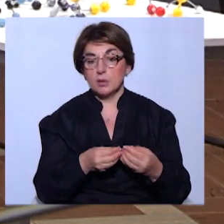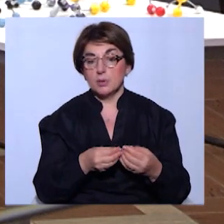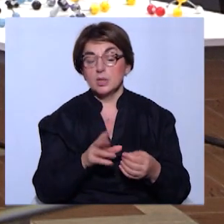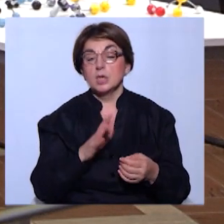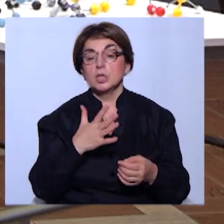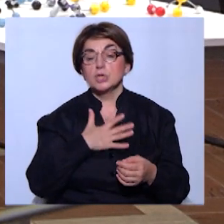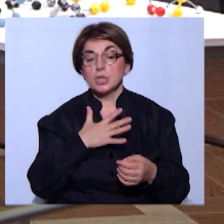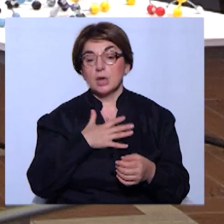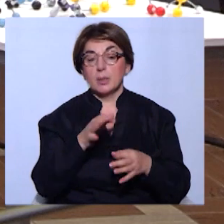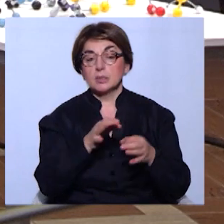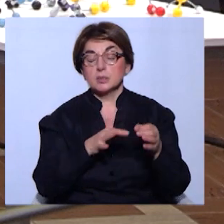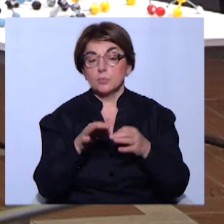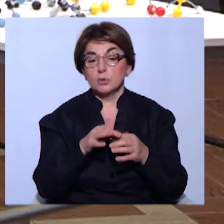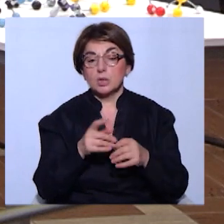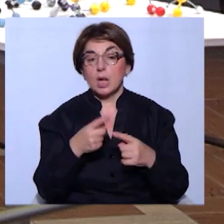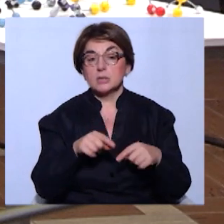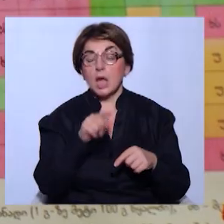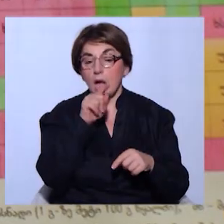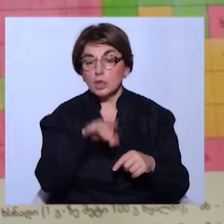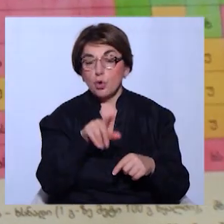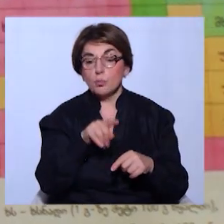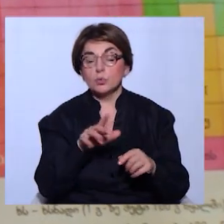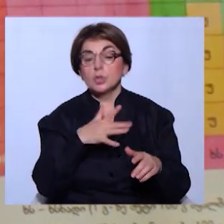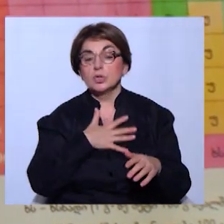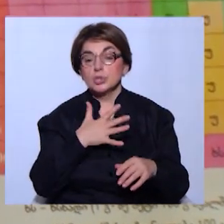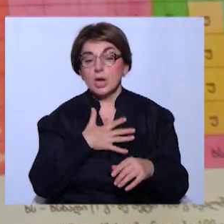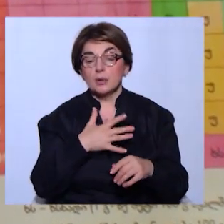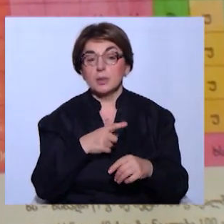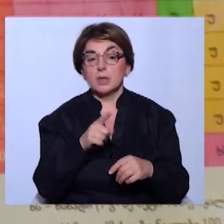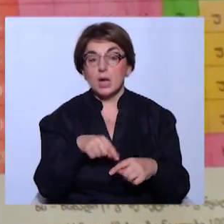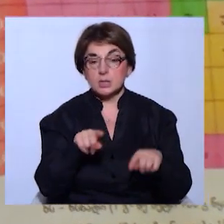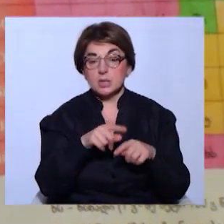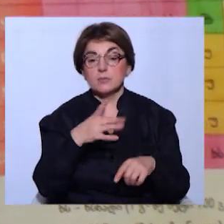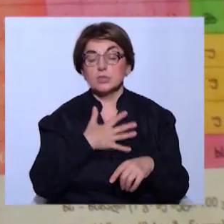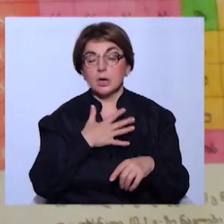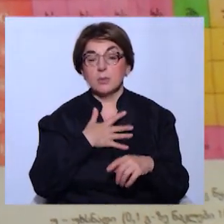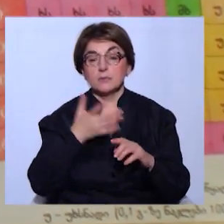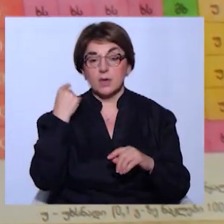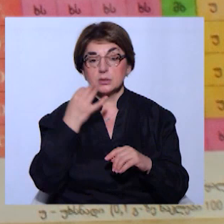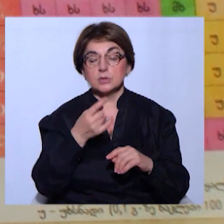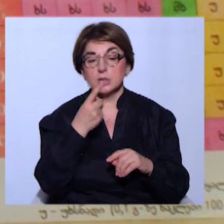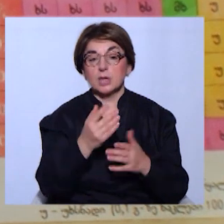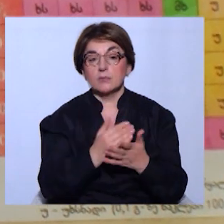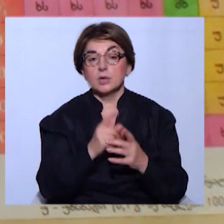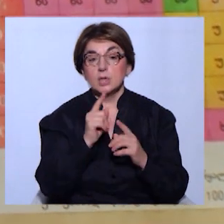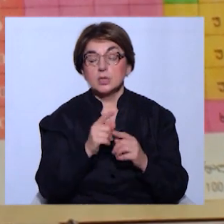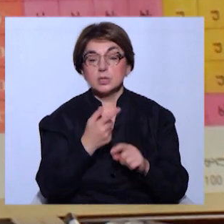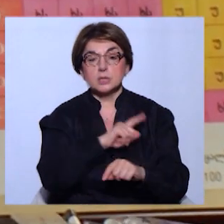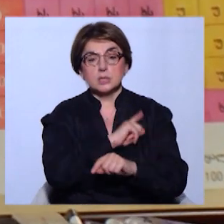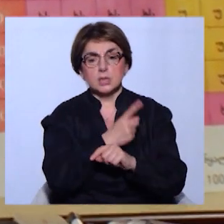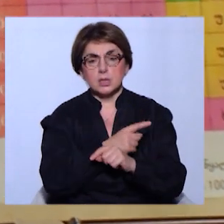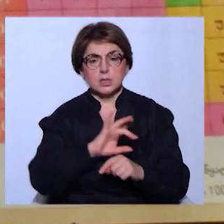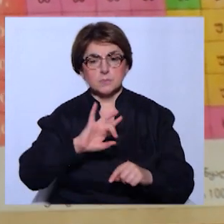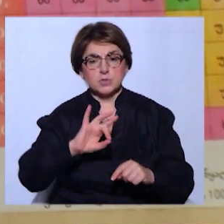ამ ჯგუფში მდებარეობს, ეს არის გოგირდი. გოგირდი თავისუფალი სახით წარმოიქმნება მხოლოდ ვულკანების ამოფრქვევის